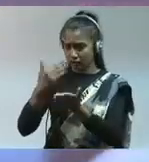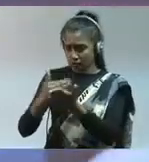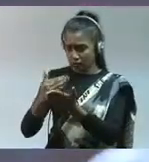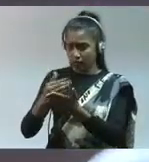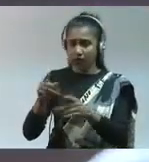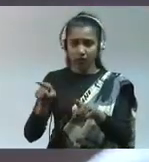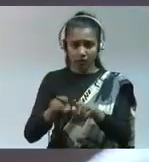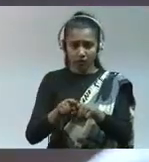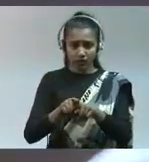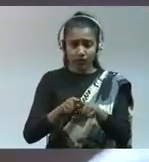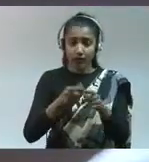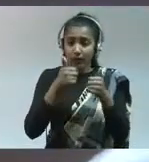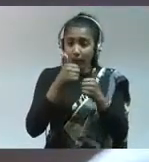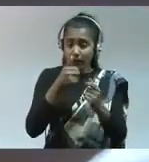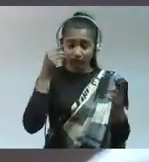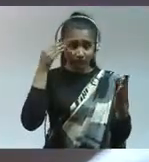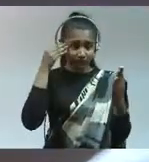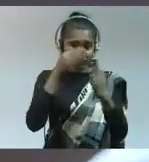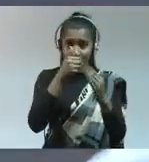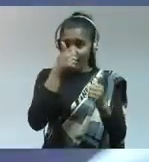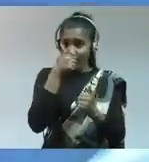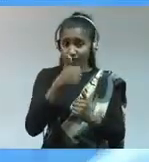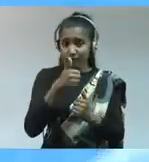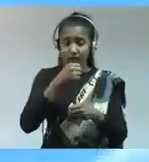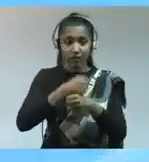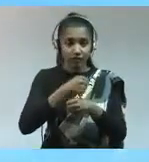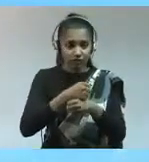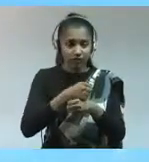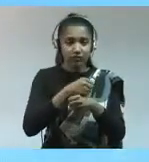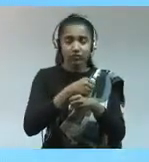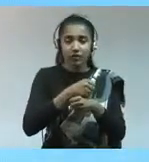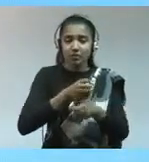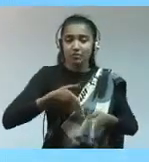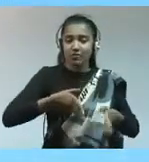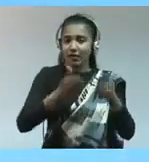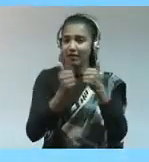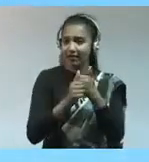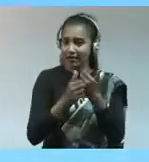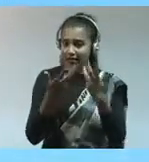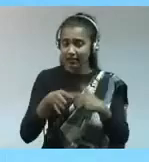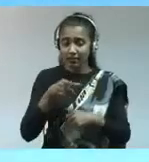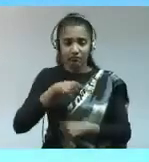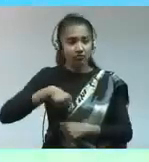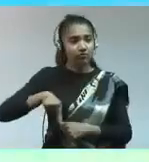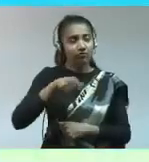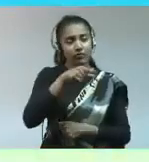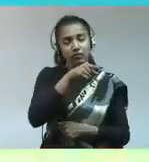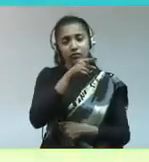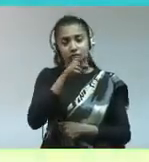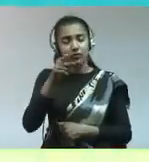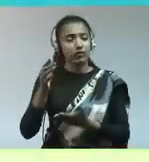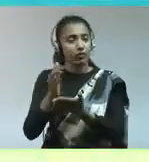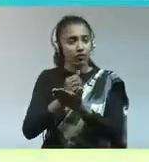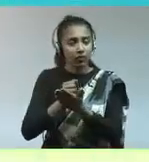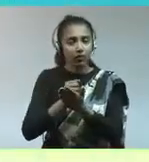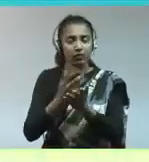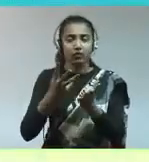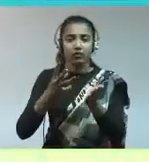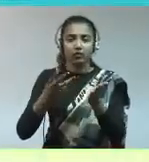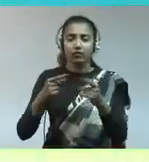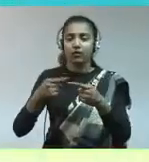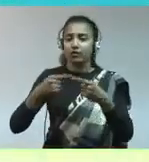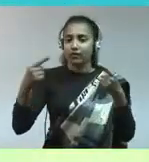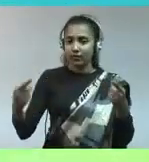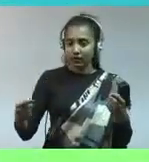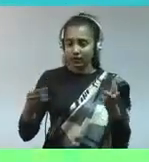පාරදෘශ්‍ය ආණ්ඩුකරණයක් සඳහාත් ඔහු මඟපාදා තිබෙනවා. මෙතන සිටින බොහෝ විපක්ෂයේ පාර්ලිමේන්තු මන්ත්‍රීවරුන්